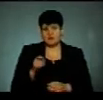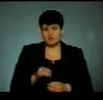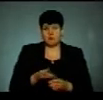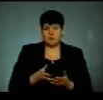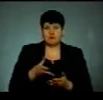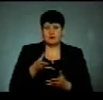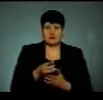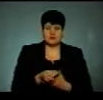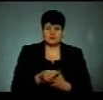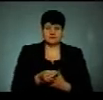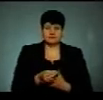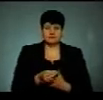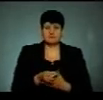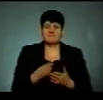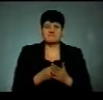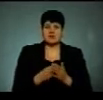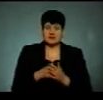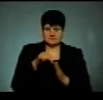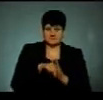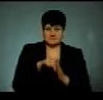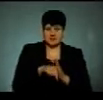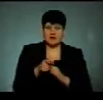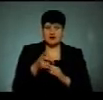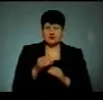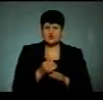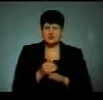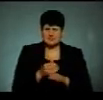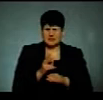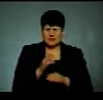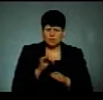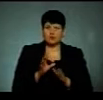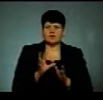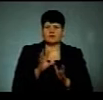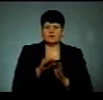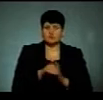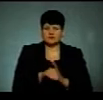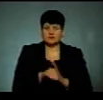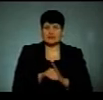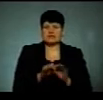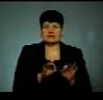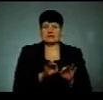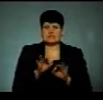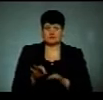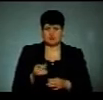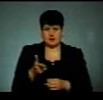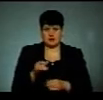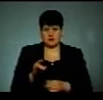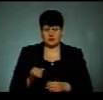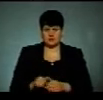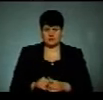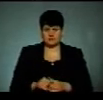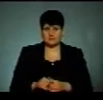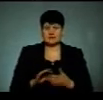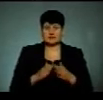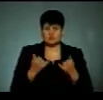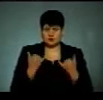сплачував в вартості газу частинку, яка відносилася за транспортування природного газу. Станом